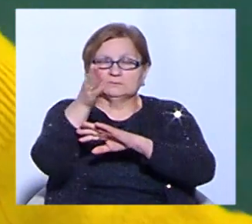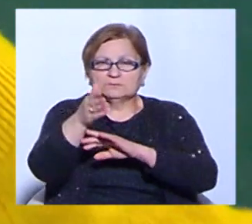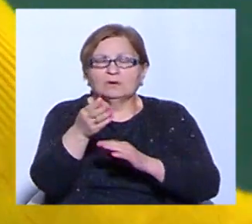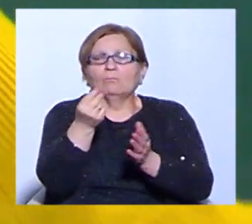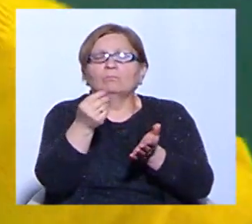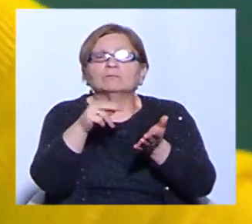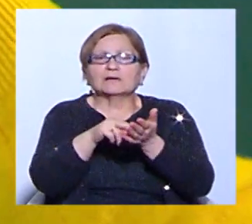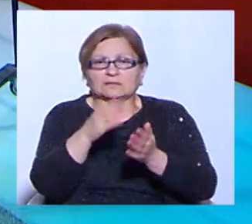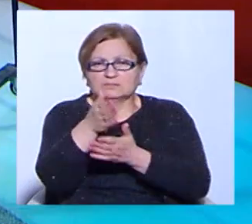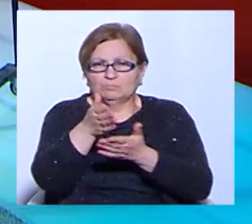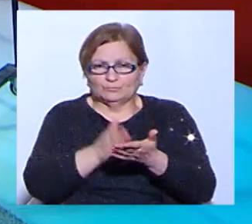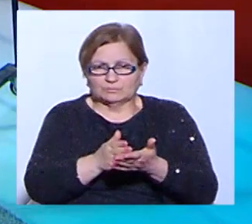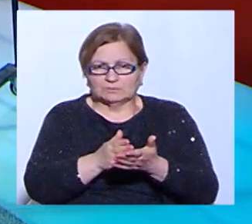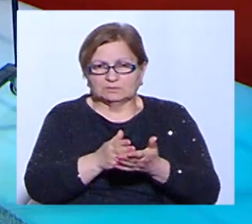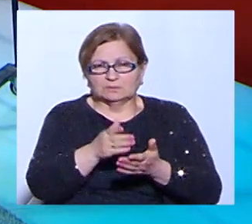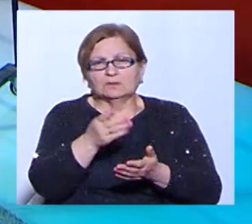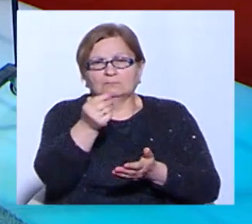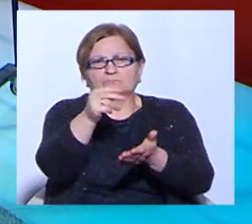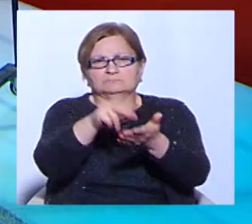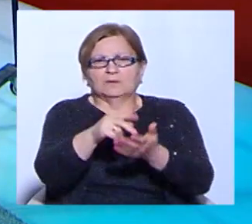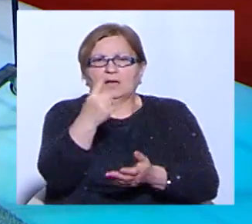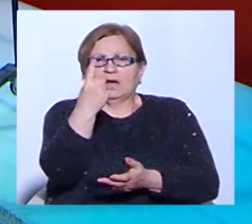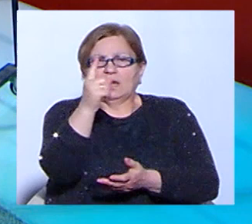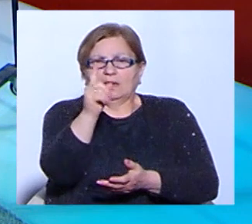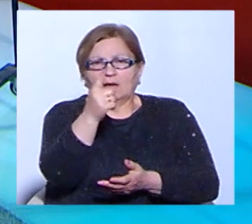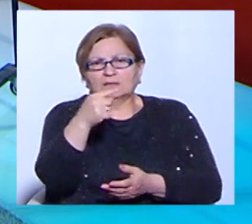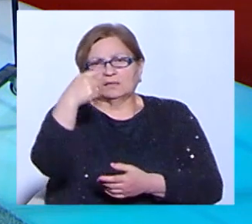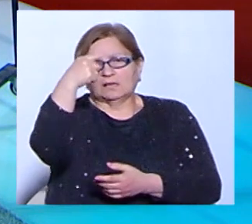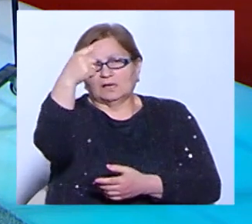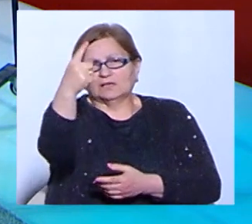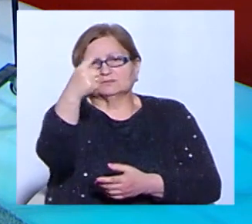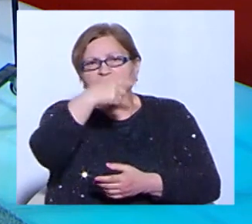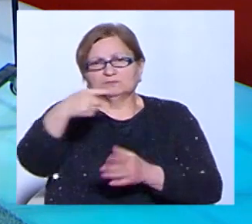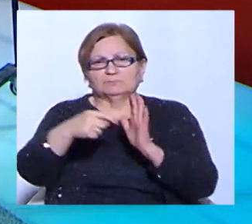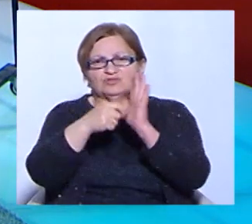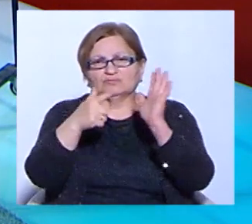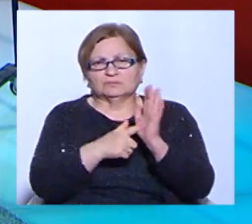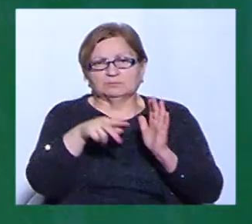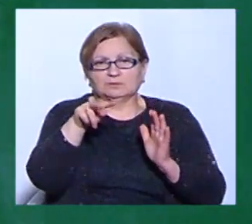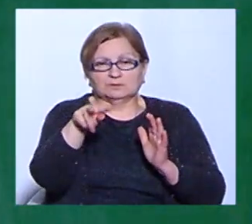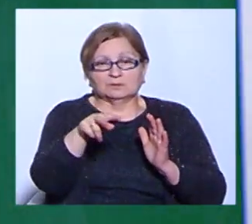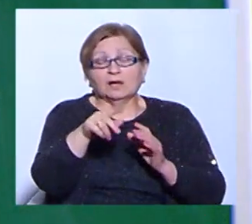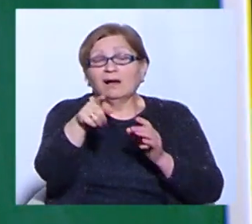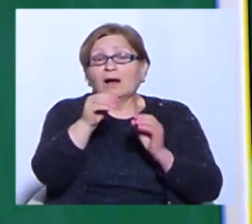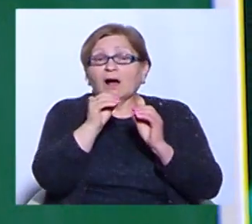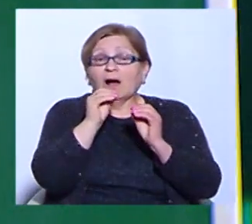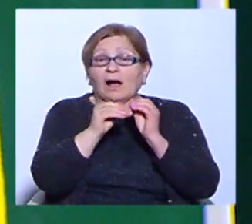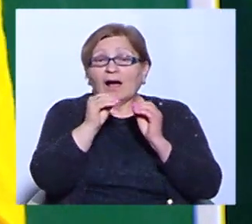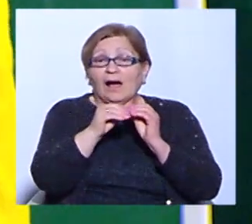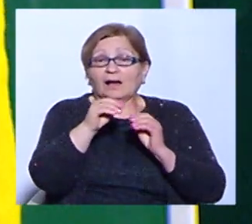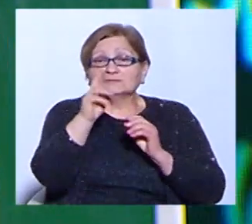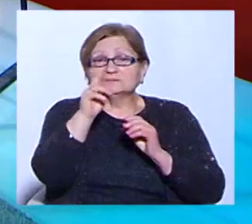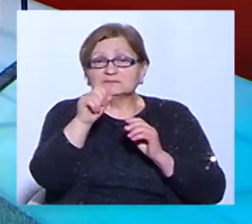1.117 ლარი. რაღაც უცნაური ჩანაწერია, არა? ესე რო ეწეროს ახლა ფასები. 10 წილადი გვეხმარება უფრო ლამაზად და მოკლე